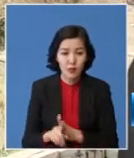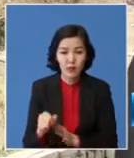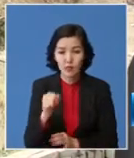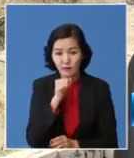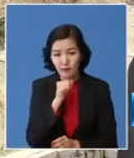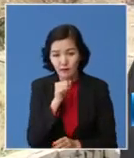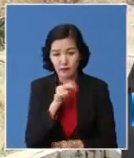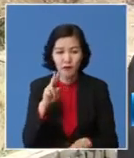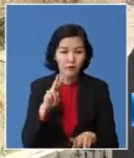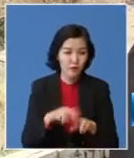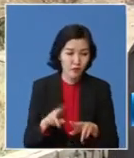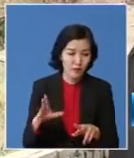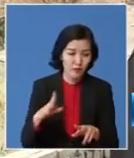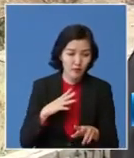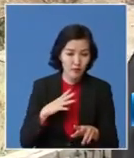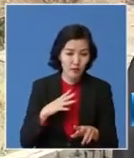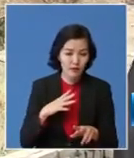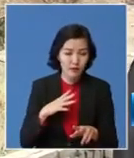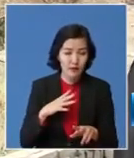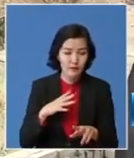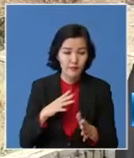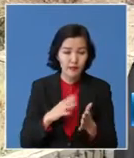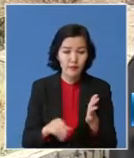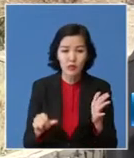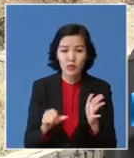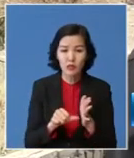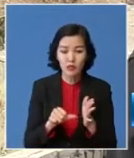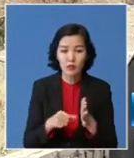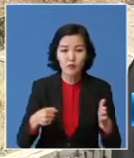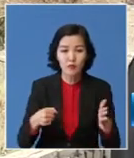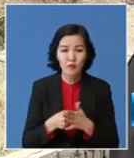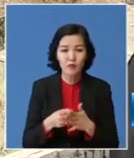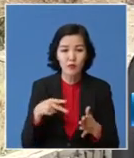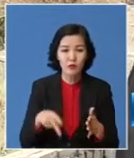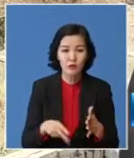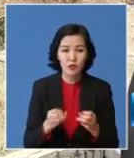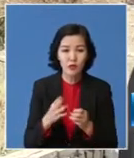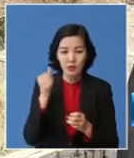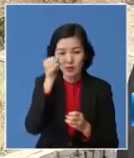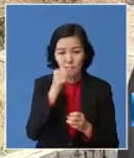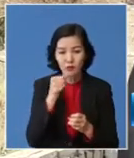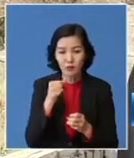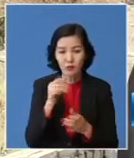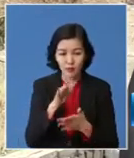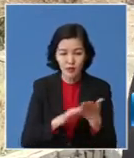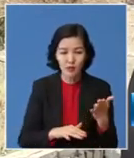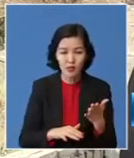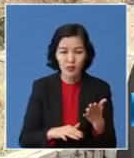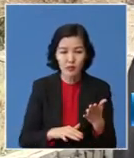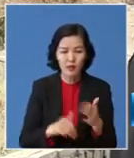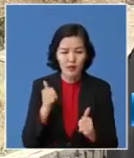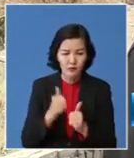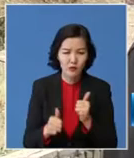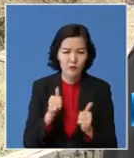отсидел. И вот так с 96 года до 2014 года вот так все это было. Все это